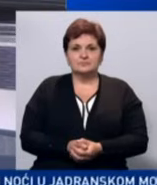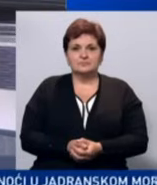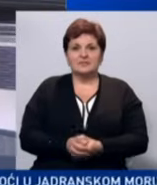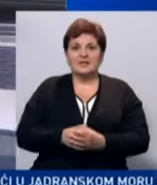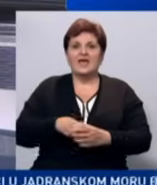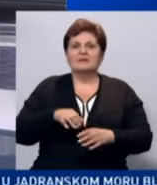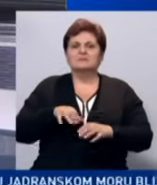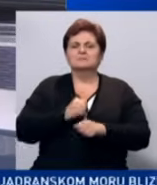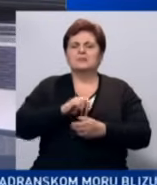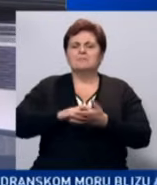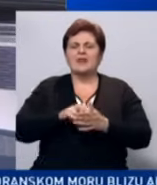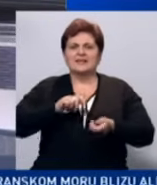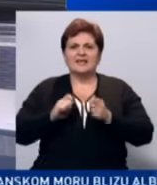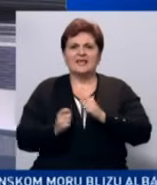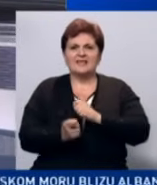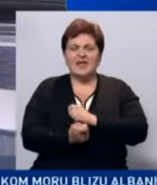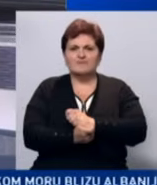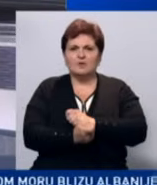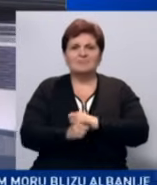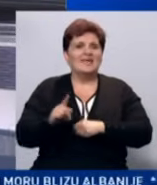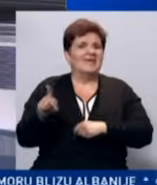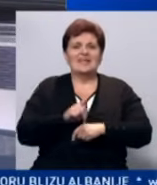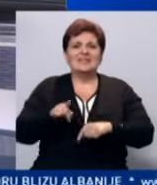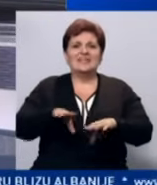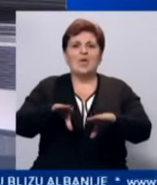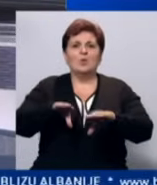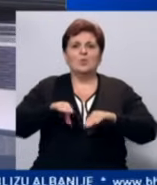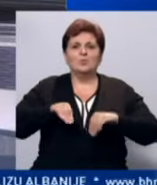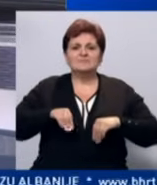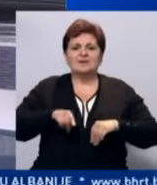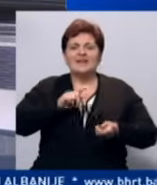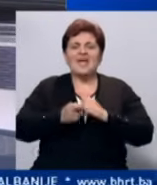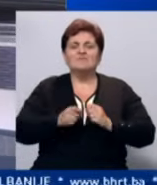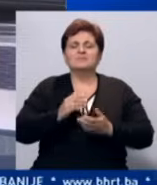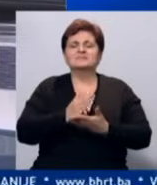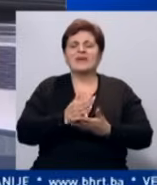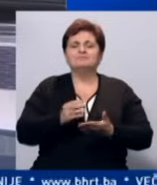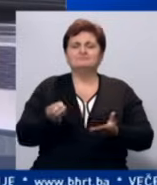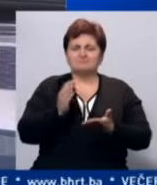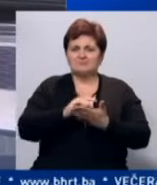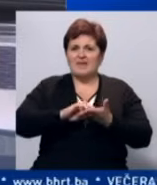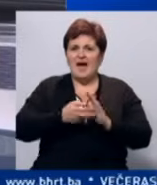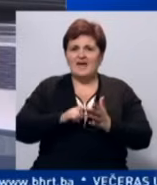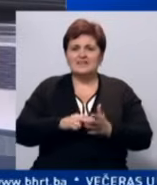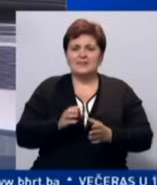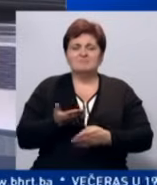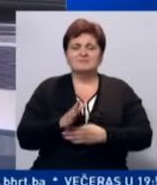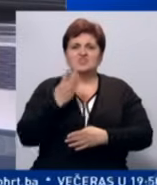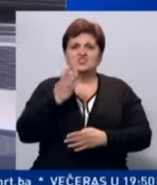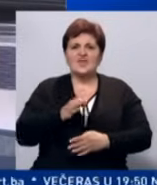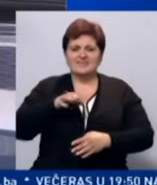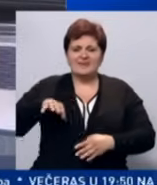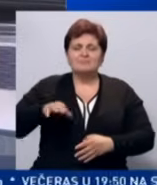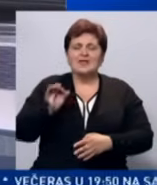Radni tim za izradu plana reformi u Bosni i Hercegovini nije usvojio nacrt reformske agende. Predstavnici 4 kantona nisu dali